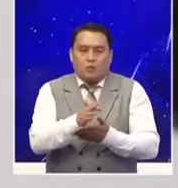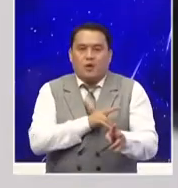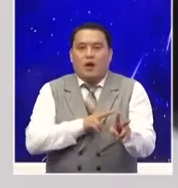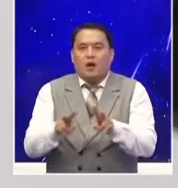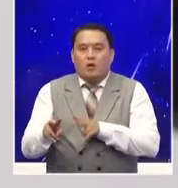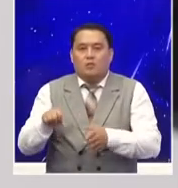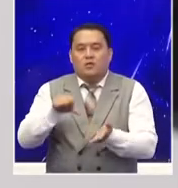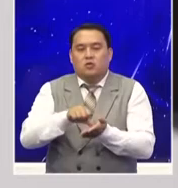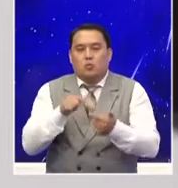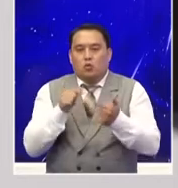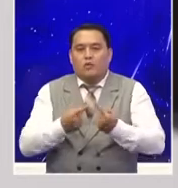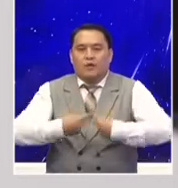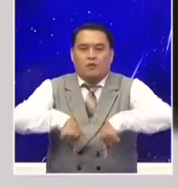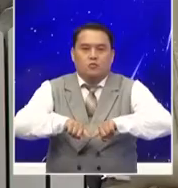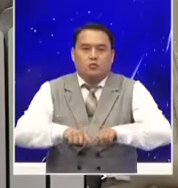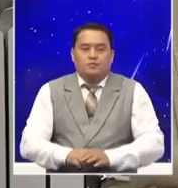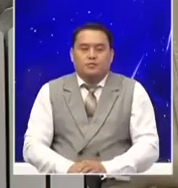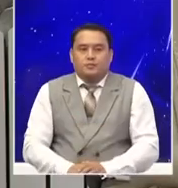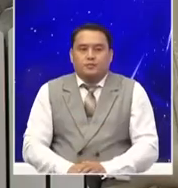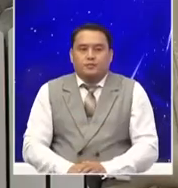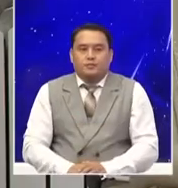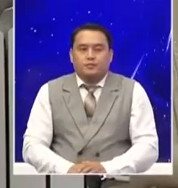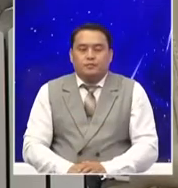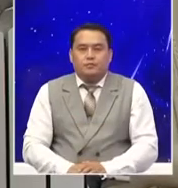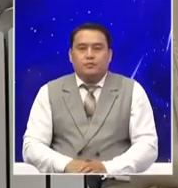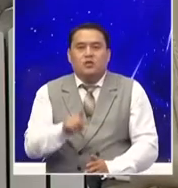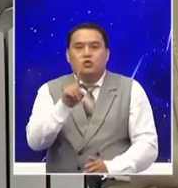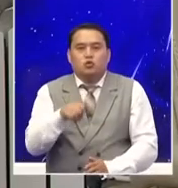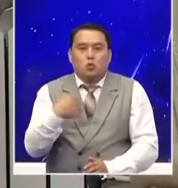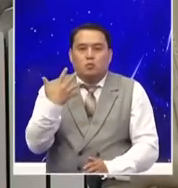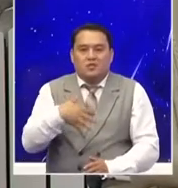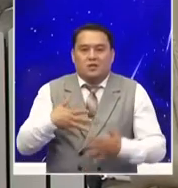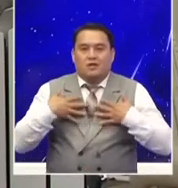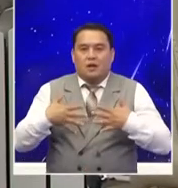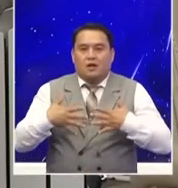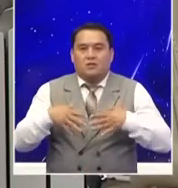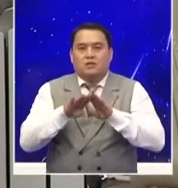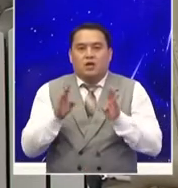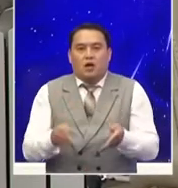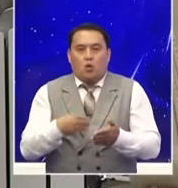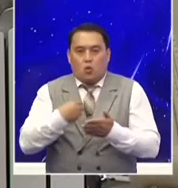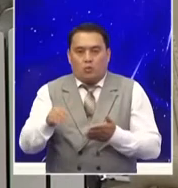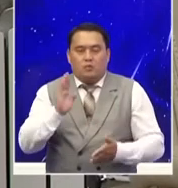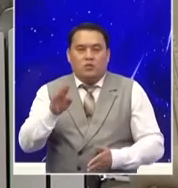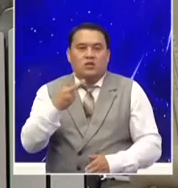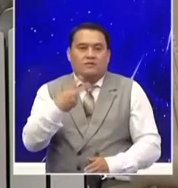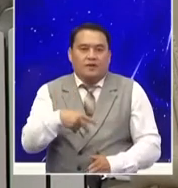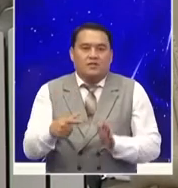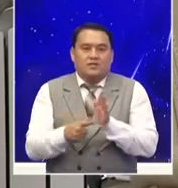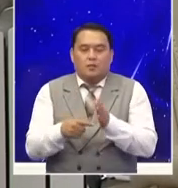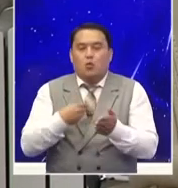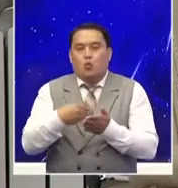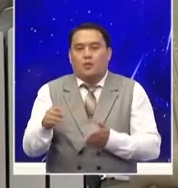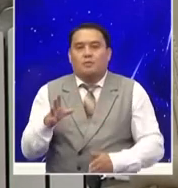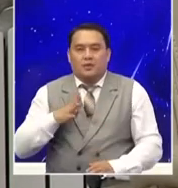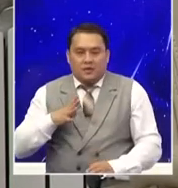контролем представителей антикоррупционных служб. 150 ИВЛ аппаратов будет закуплено. 27 уже до этого